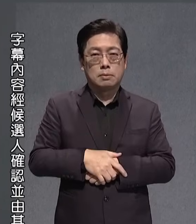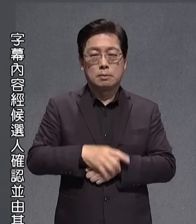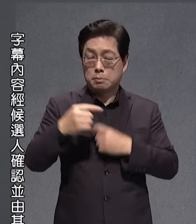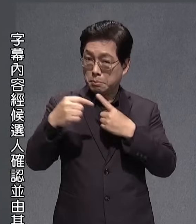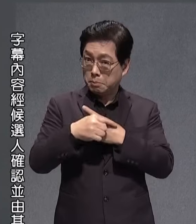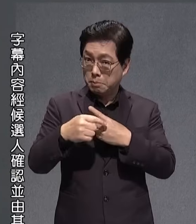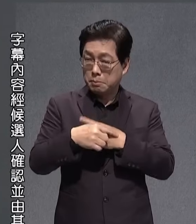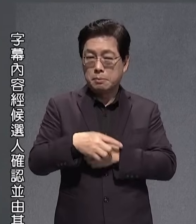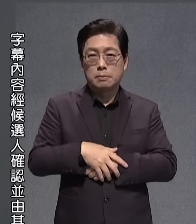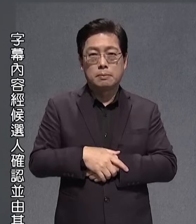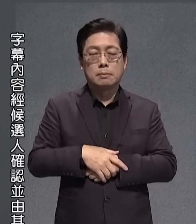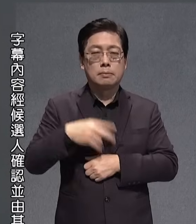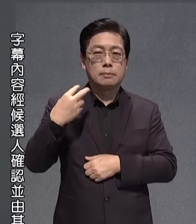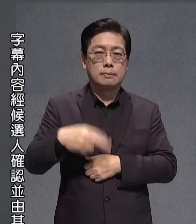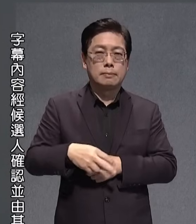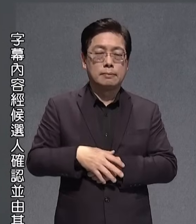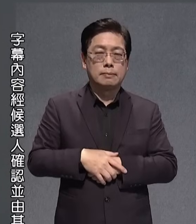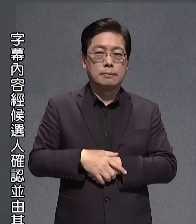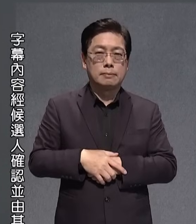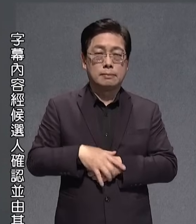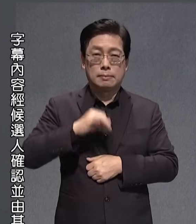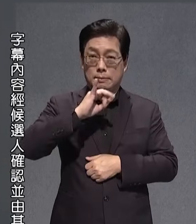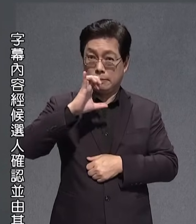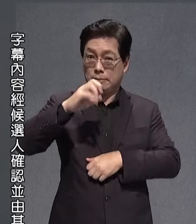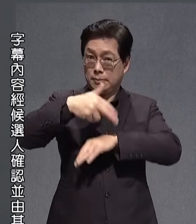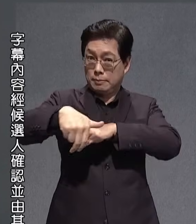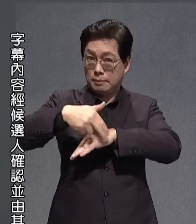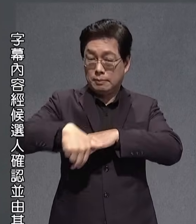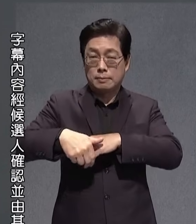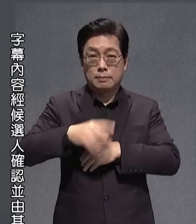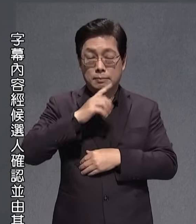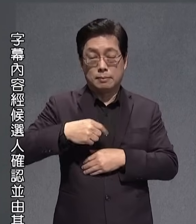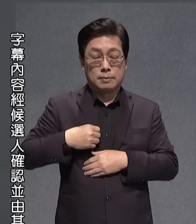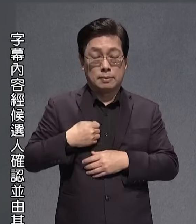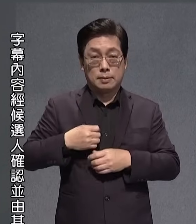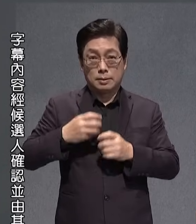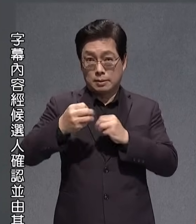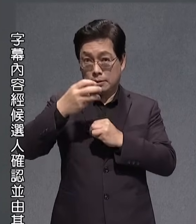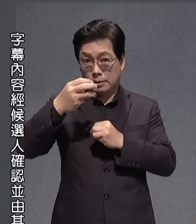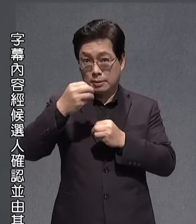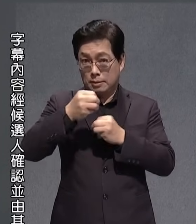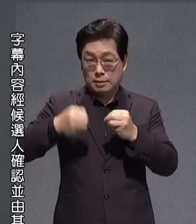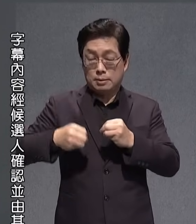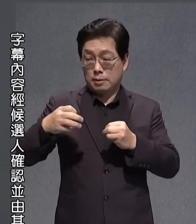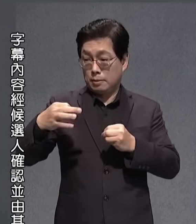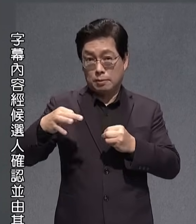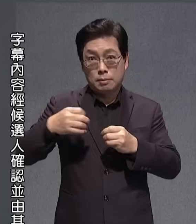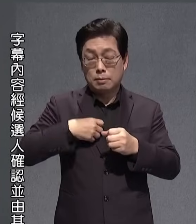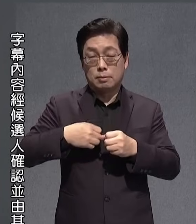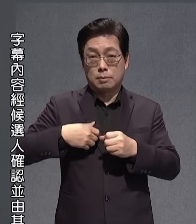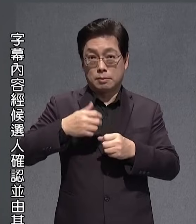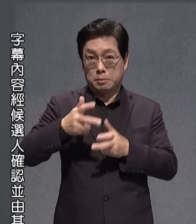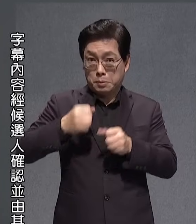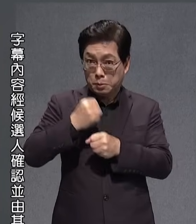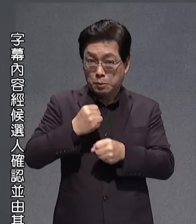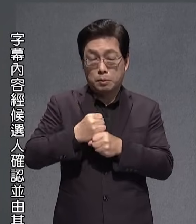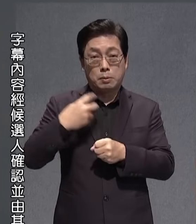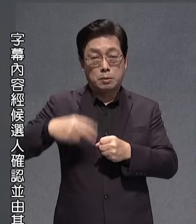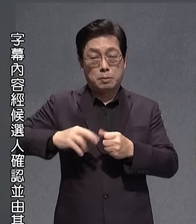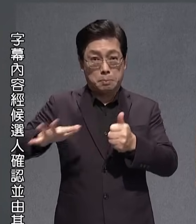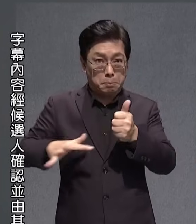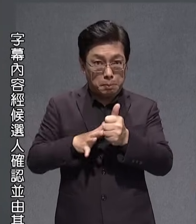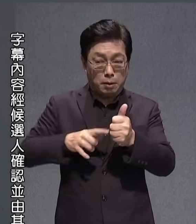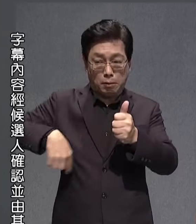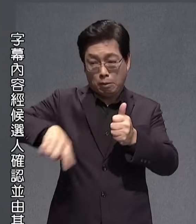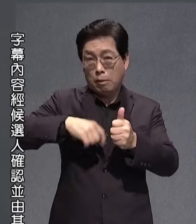发，还有 IC 设计、晶圆制造、封装测试以及协力厂商都